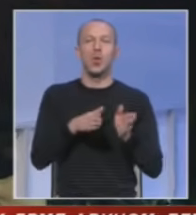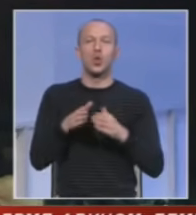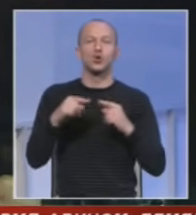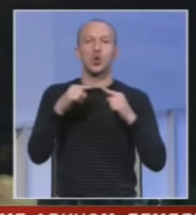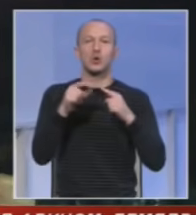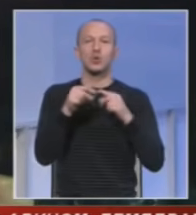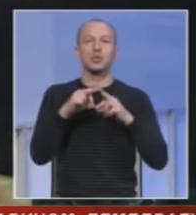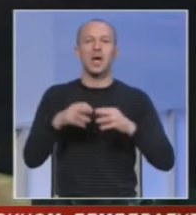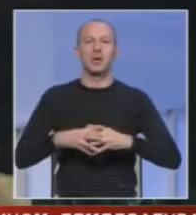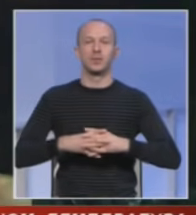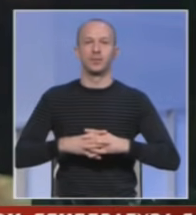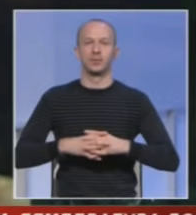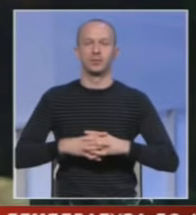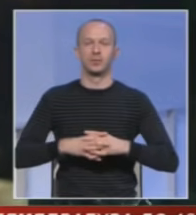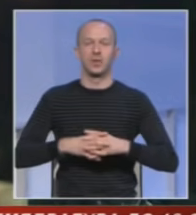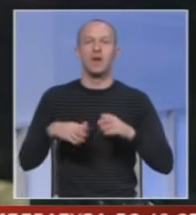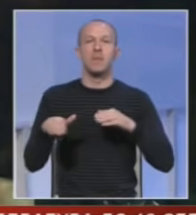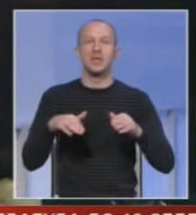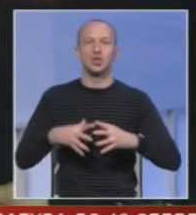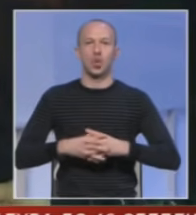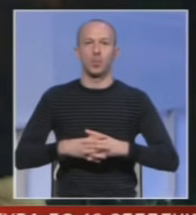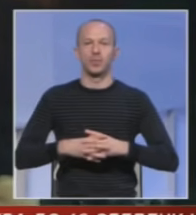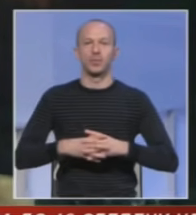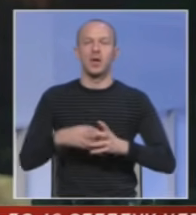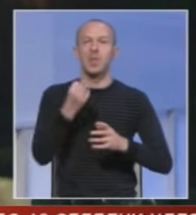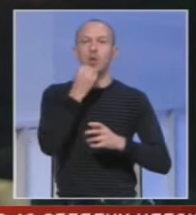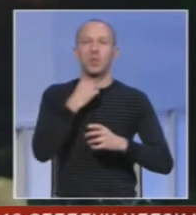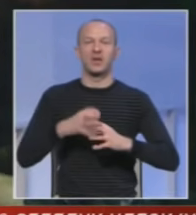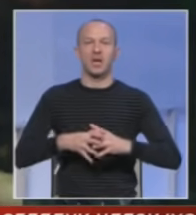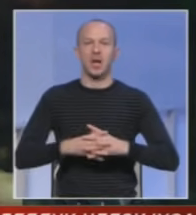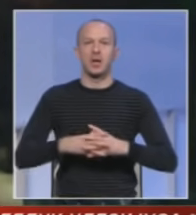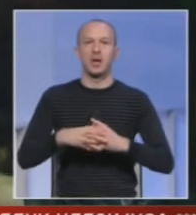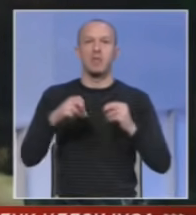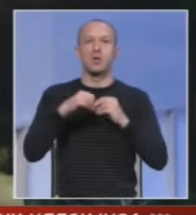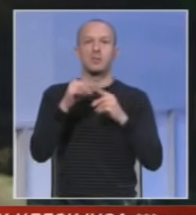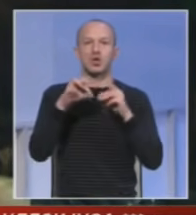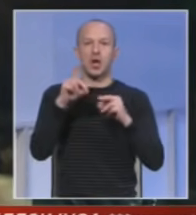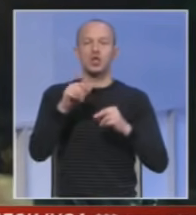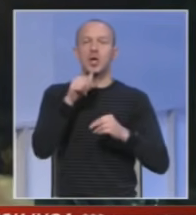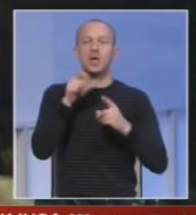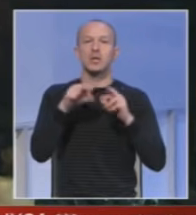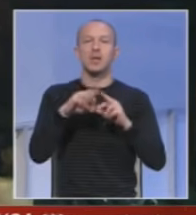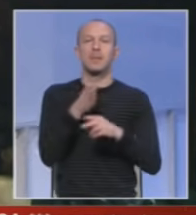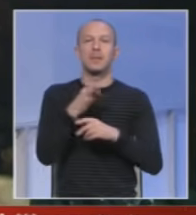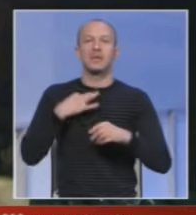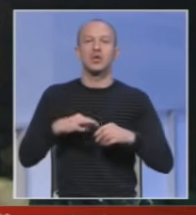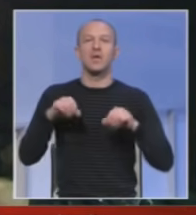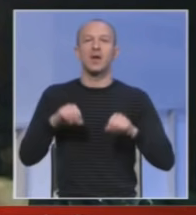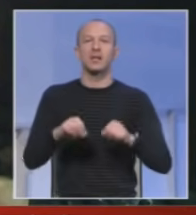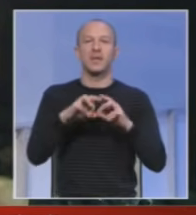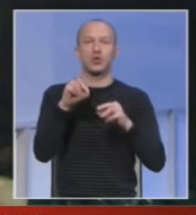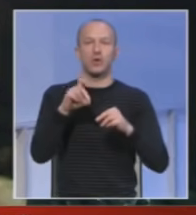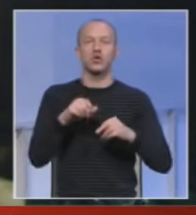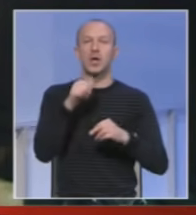odnosno u kontaktu sam i sa ministrom poljoprivrede, Borisom Pašalićem i sa predsjednikom vlade gospodinom